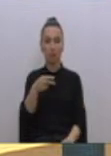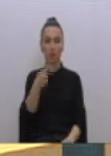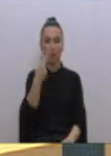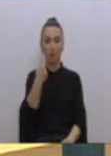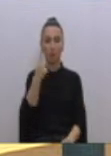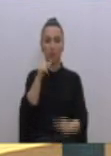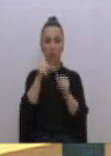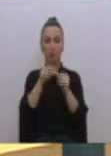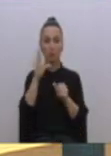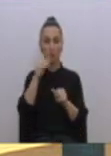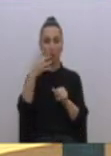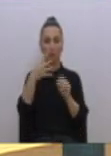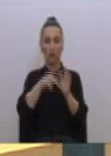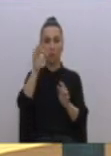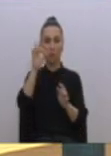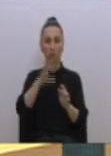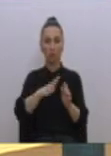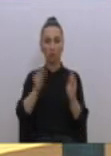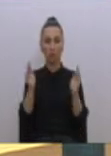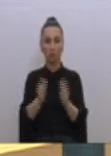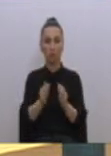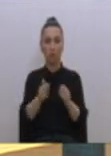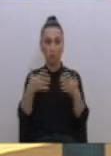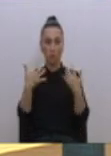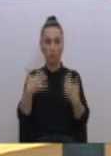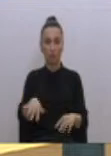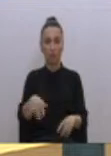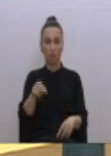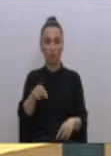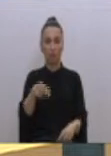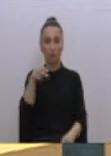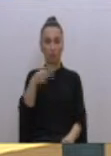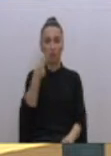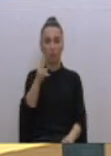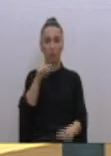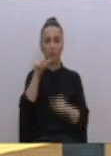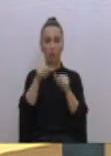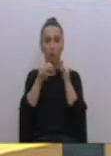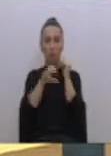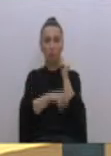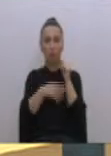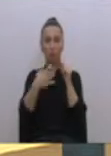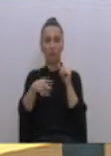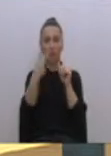2021 წელს, როდესაც 58%-ამდე შემცირდა და უკვე 2022 წლის ბოლოსთვის